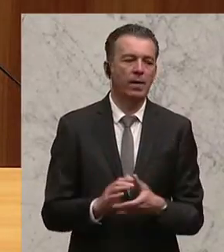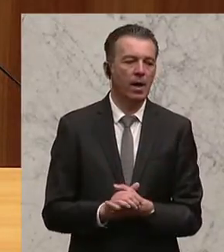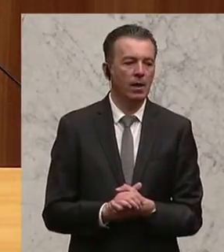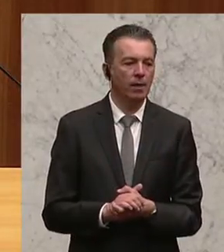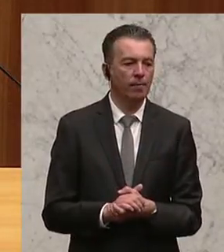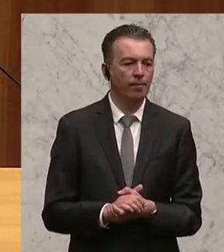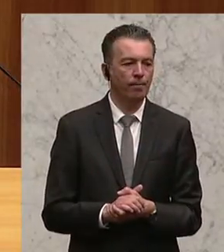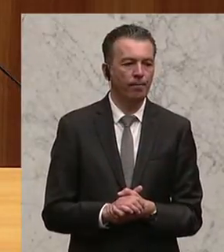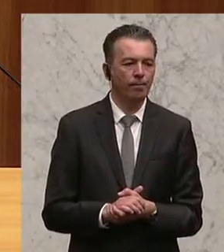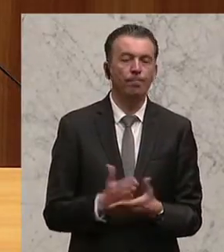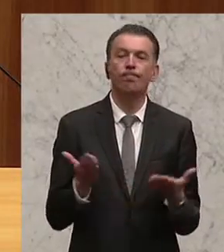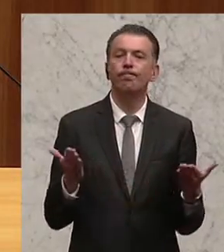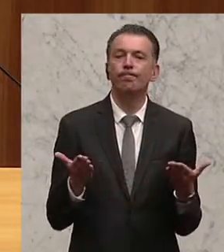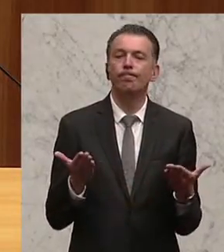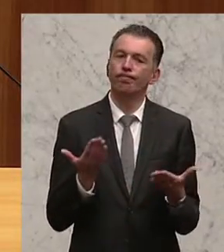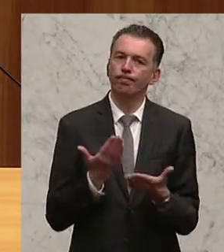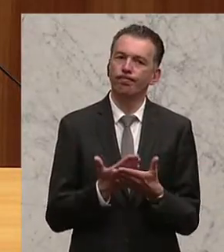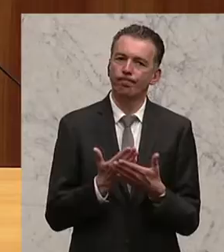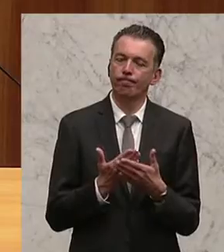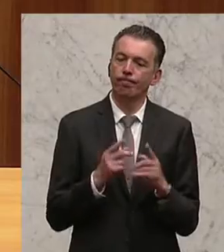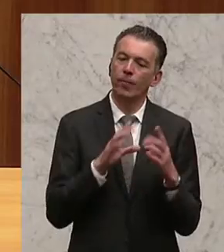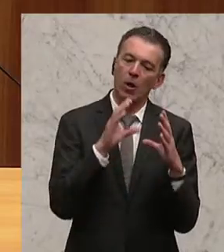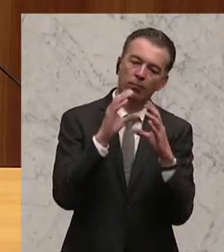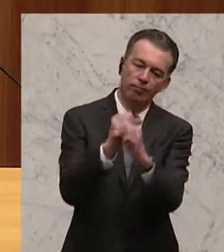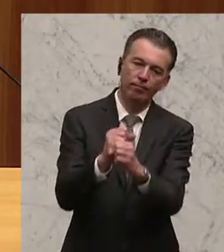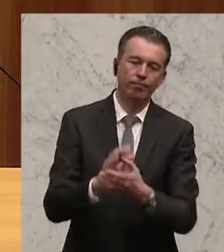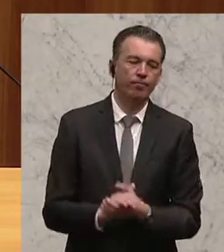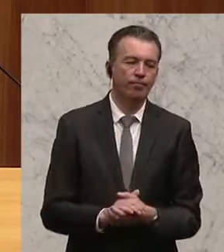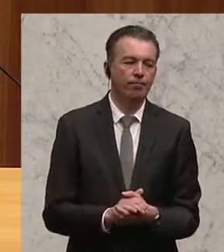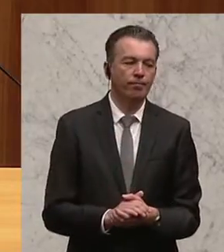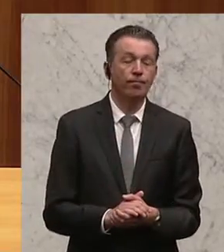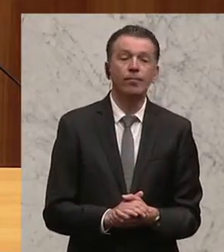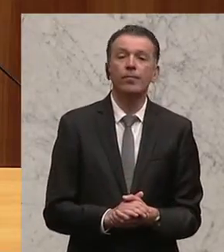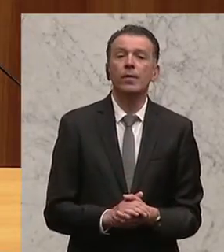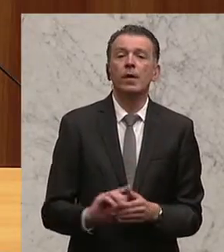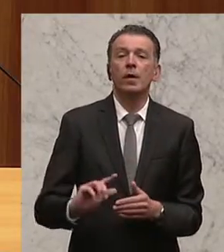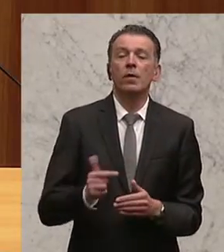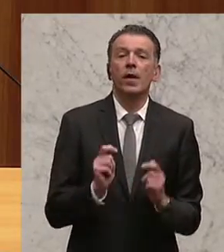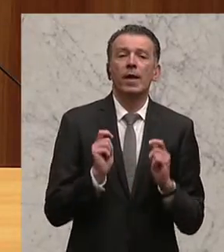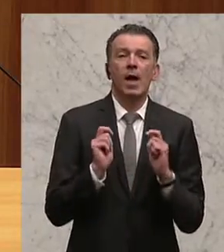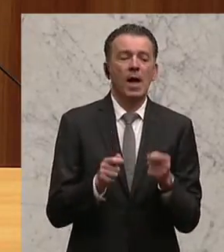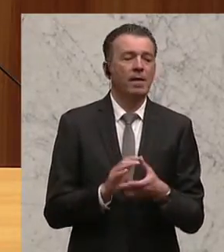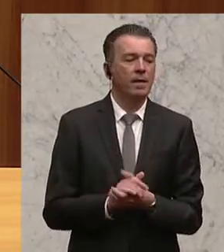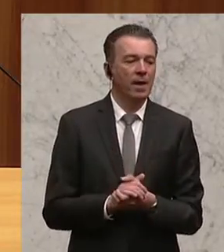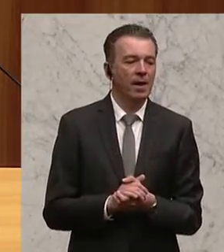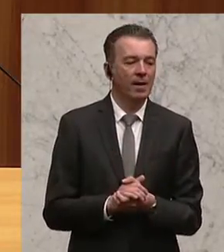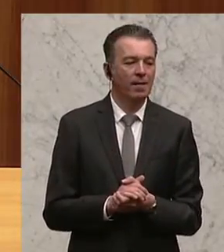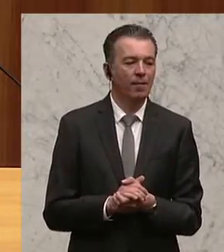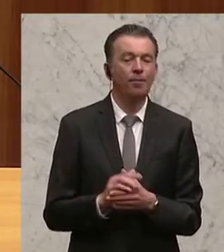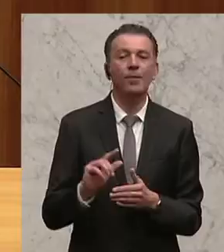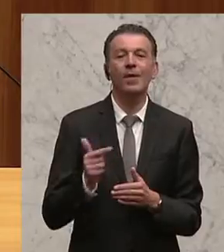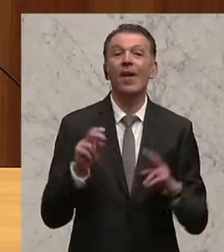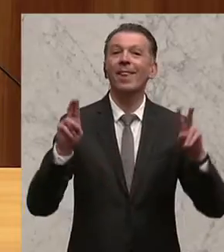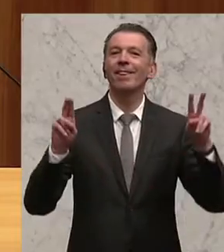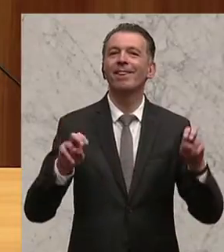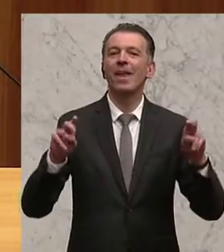auf jeden Fall in diese Richtung fokussieren. Dann auch noch zu dem zweiten Antrag, den wir zu dem